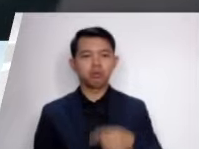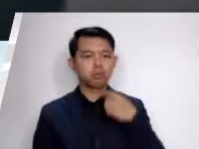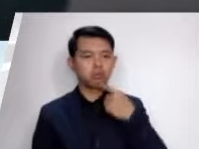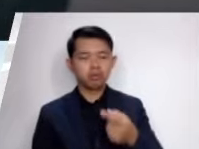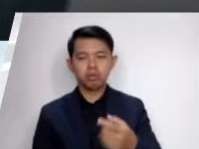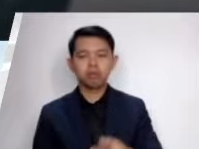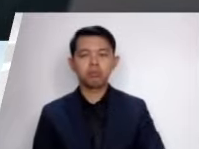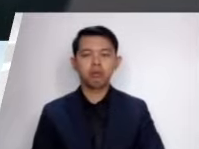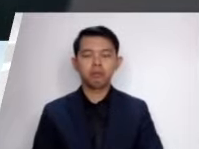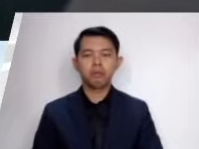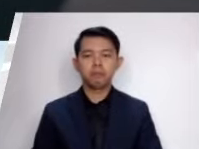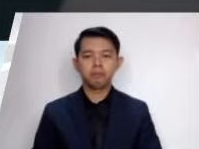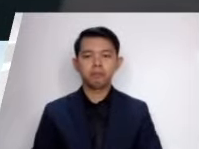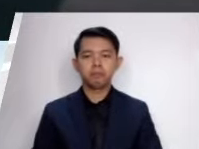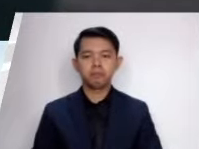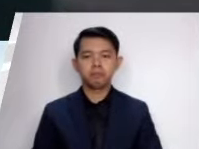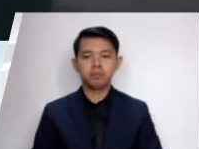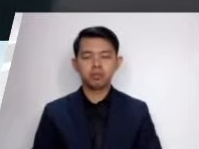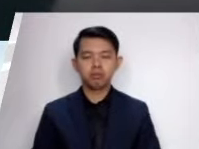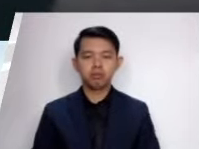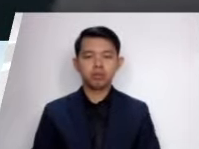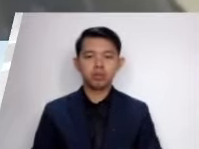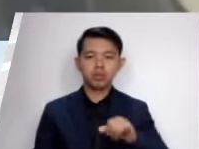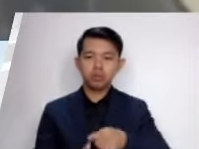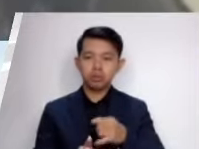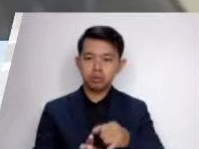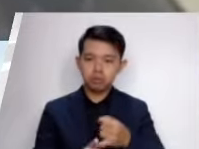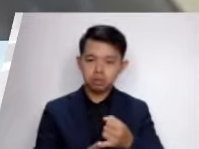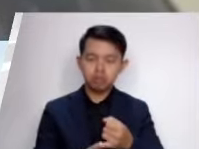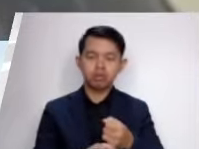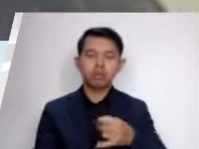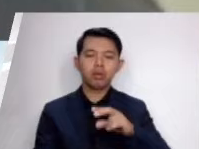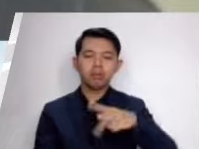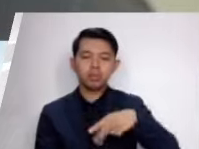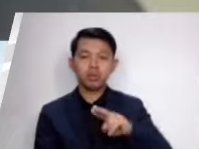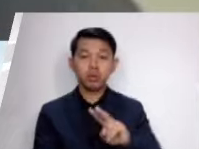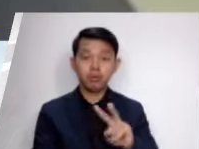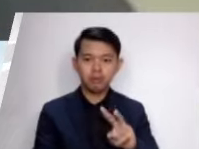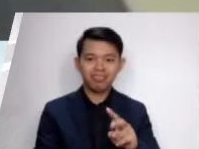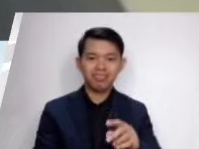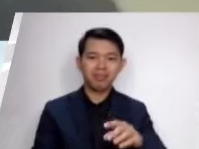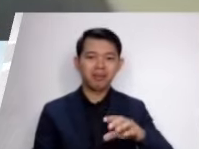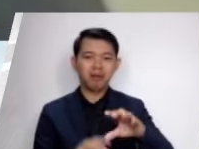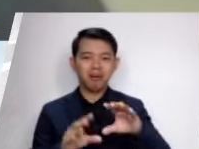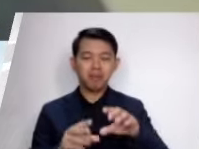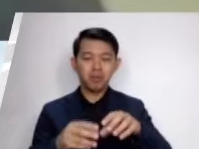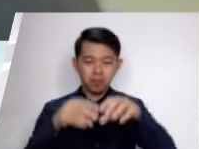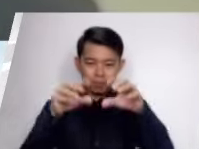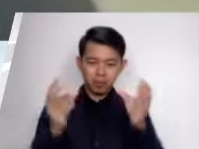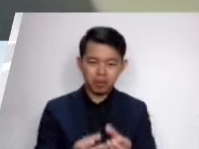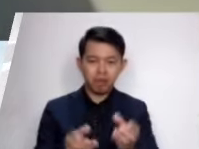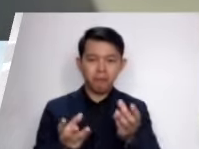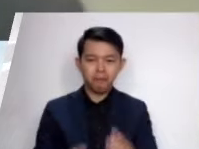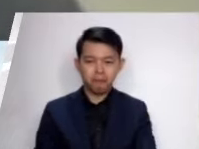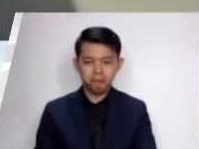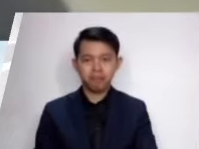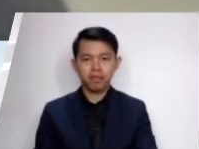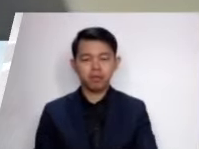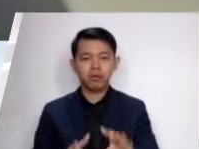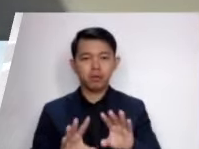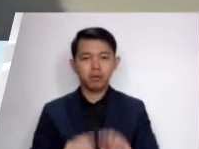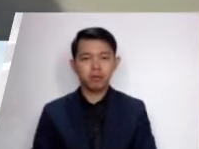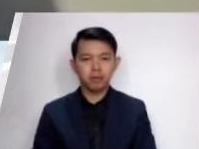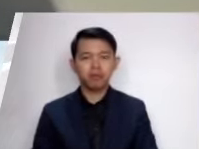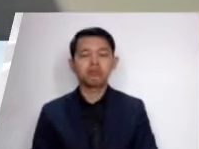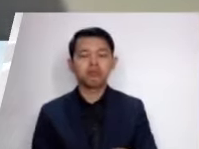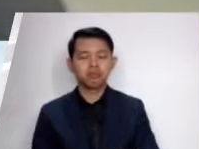kung bakit na-flat ang kanilang PUB nang huli raw siyang sumakay sa kanila. Halos matunaw raw sa iya noon si Joy kaya nais